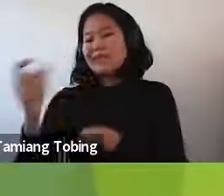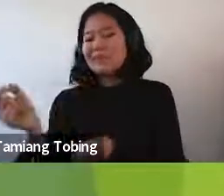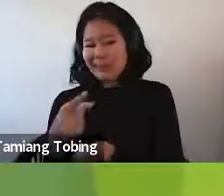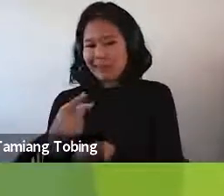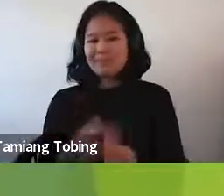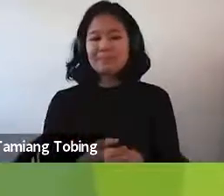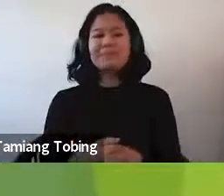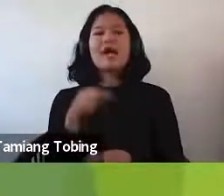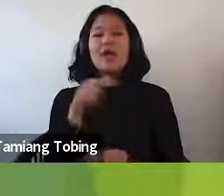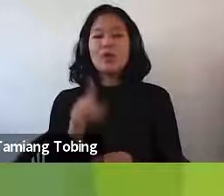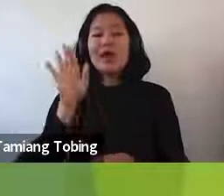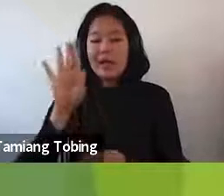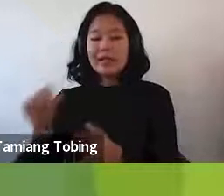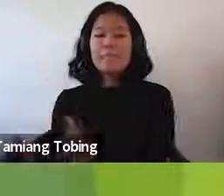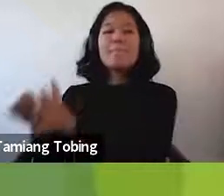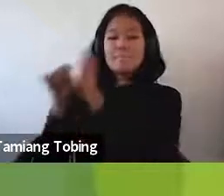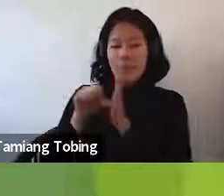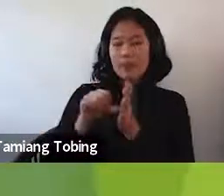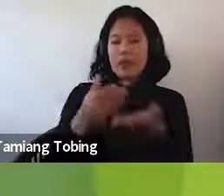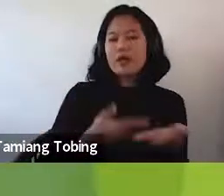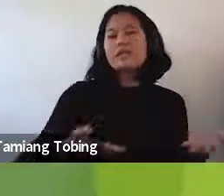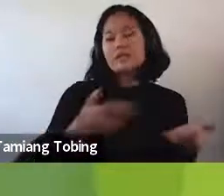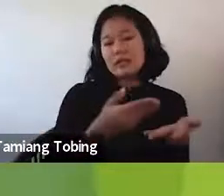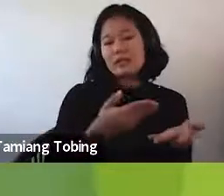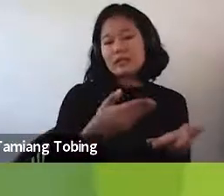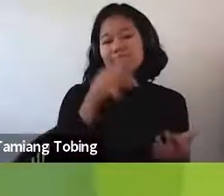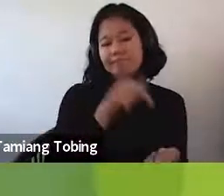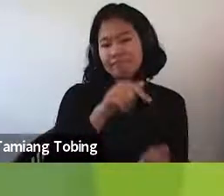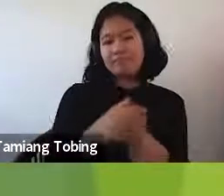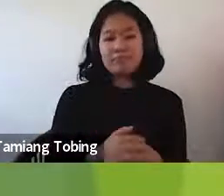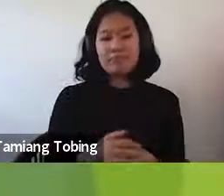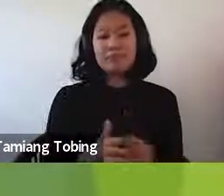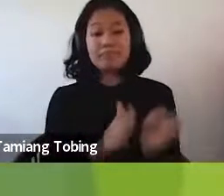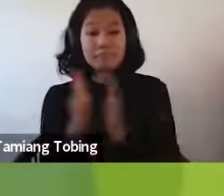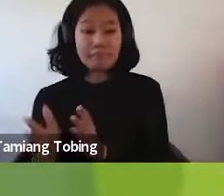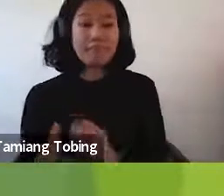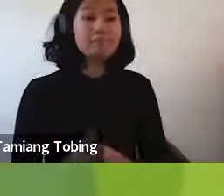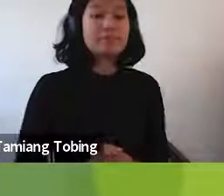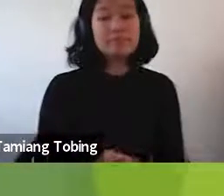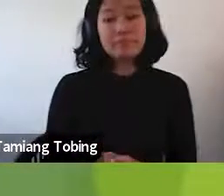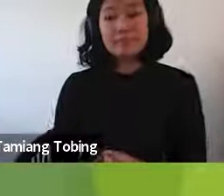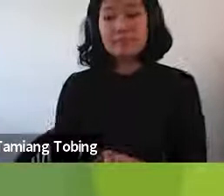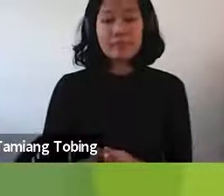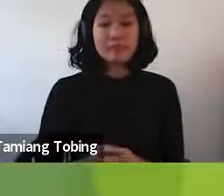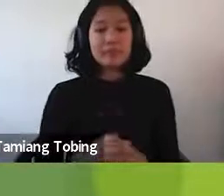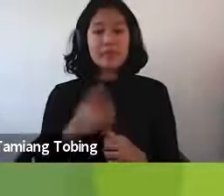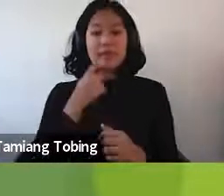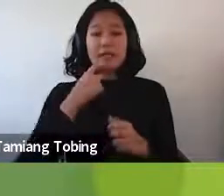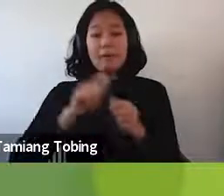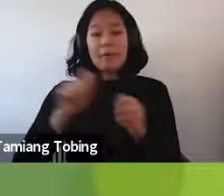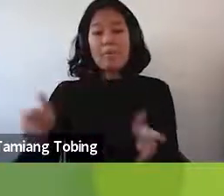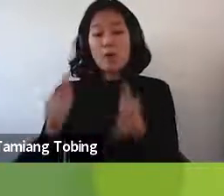akan menolong sektor real. Kemudian Bapak-Ibu sekalian, tematik pembangunan